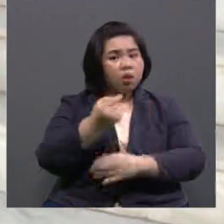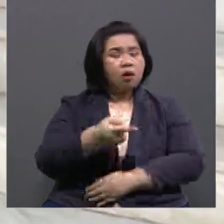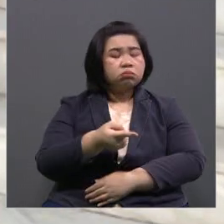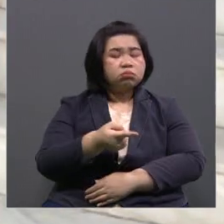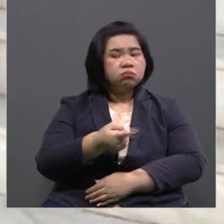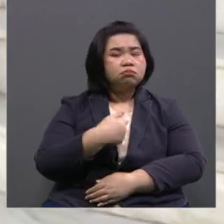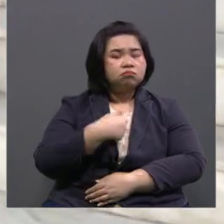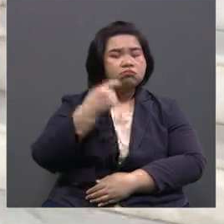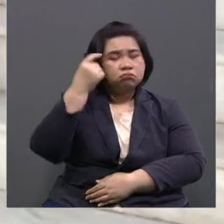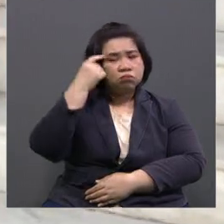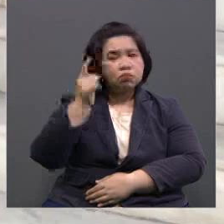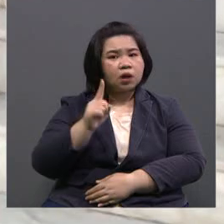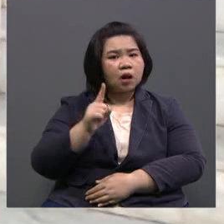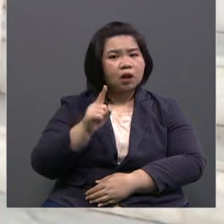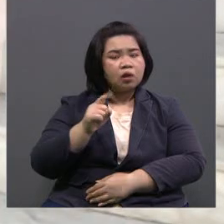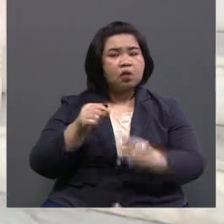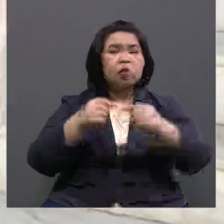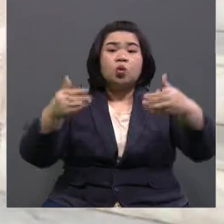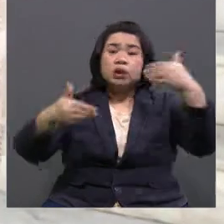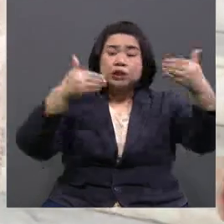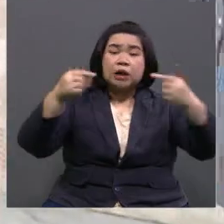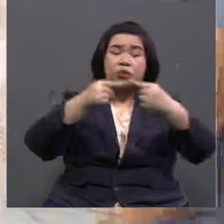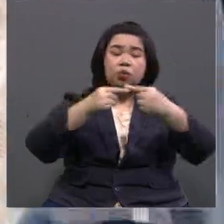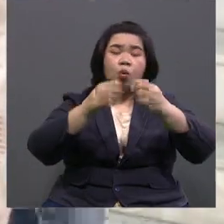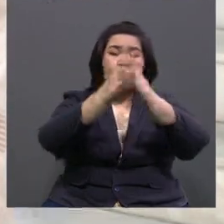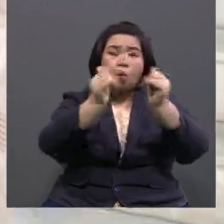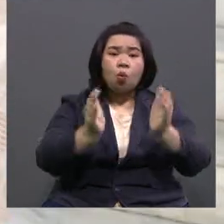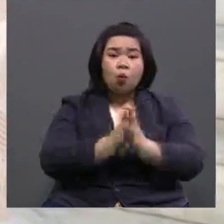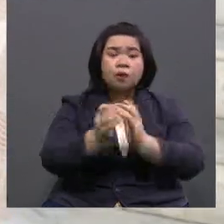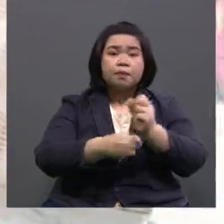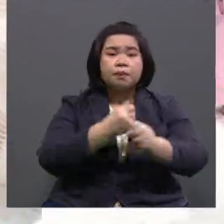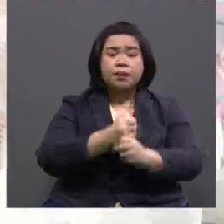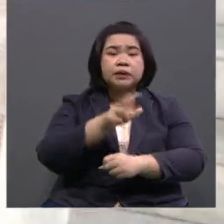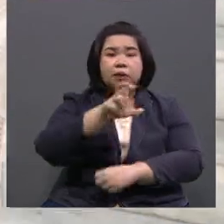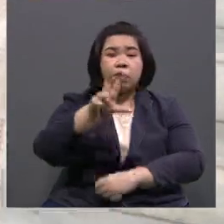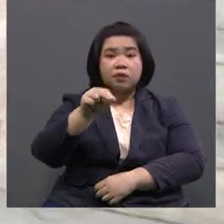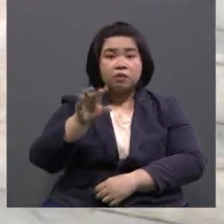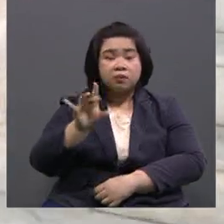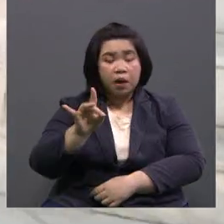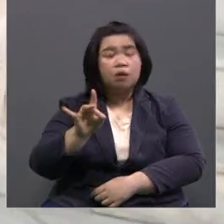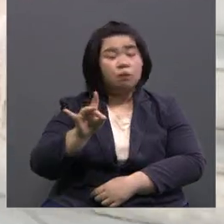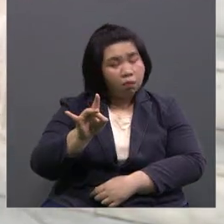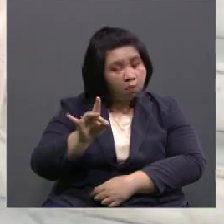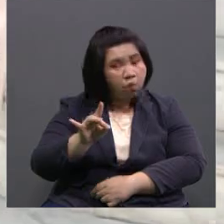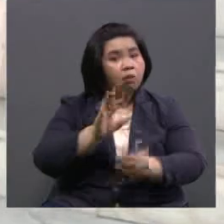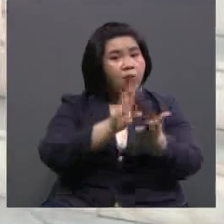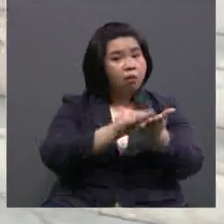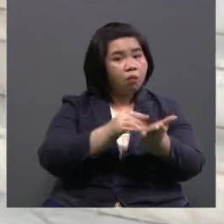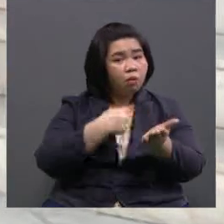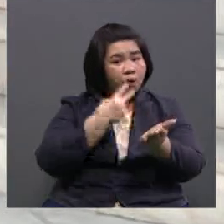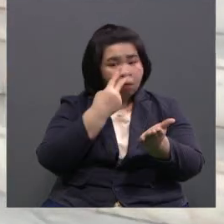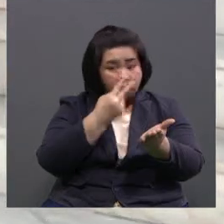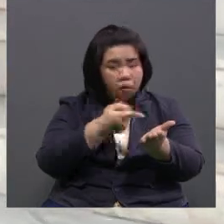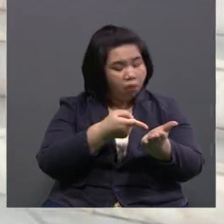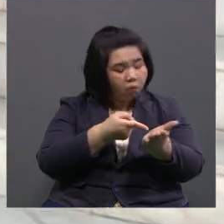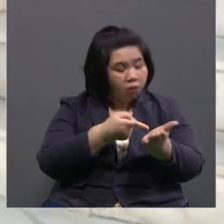ก็เลยรู้ว่าเป็นงานเฉลิมฉลองพระอุโบสถ338ปีเนี่ยเราก็ศึกษาหาข้อมูลแล้วเราไม่เคยมาแต่เราก็เ